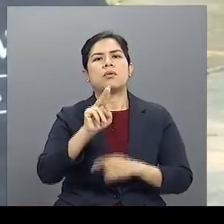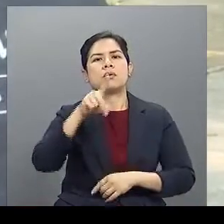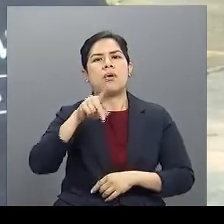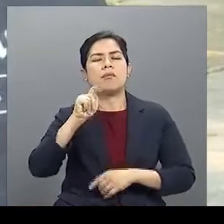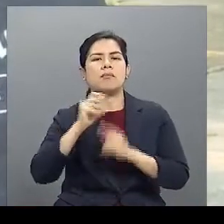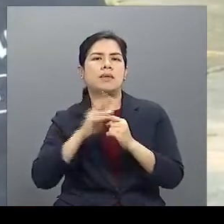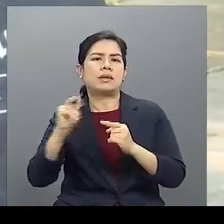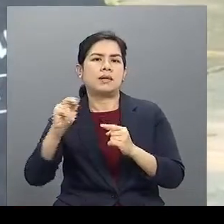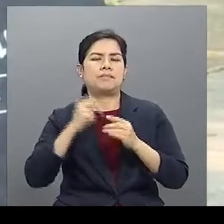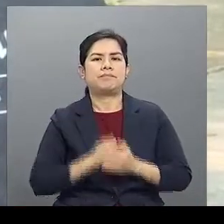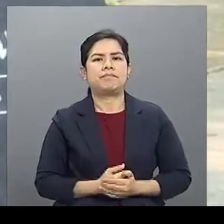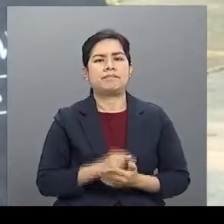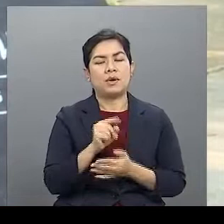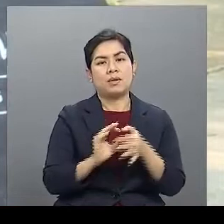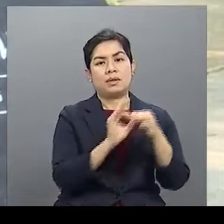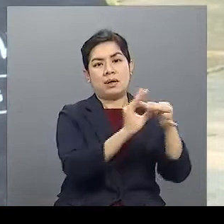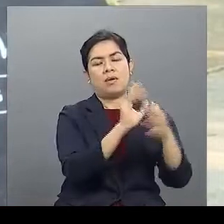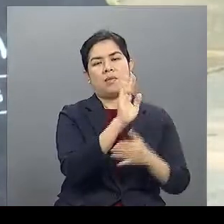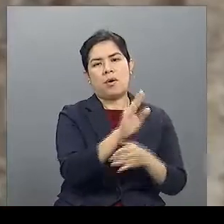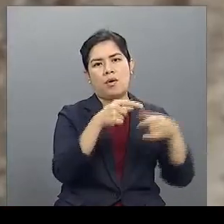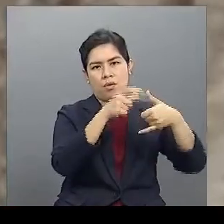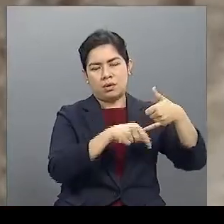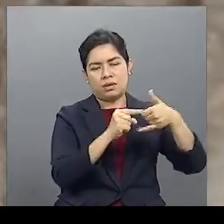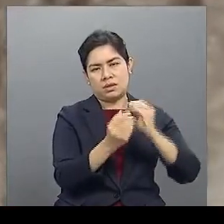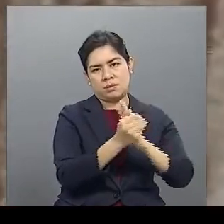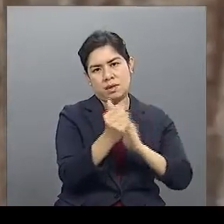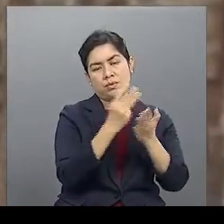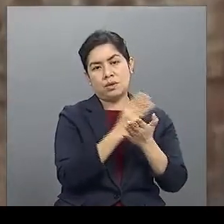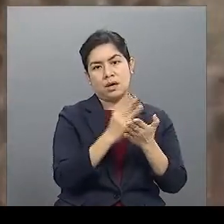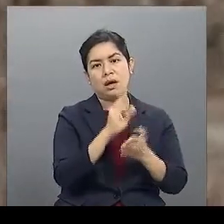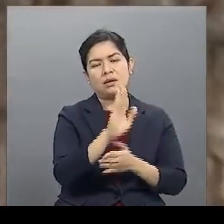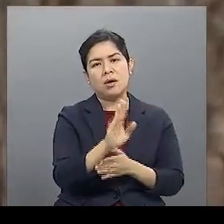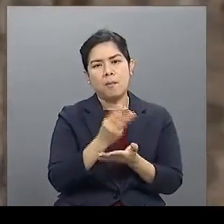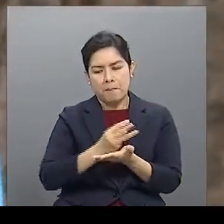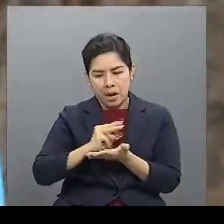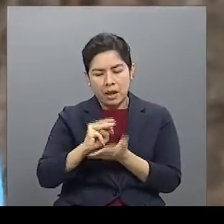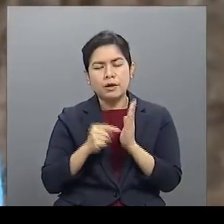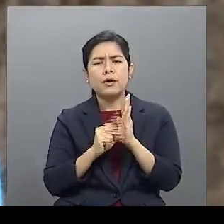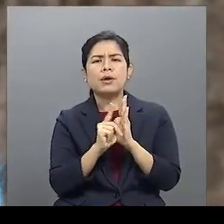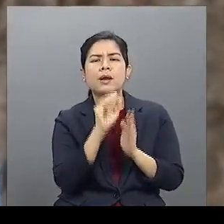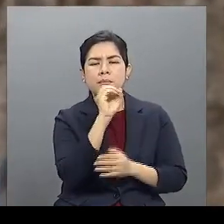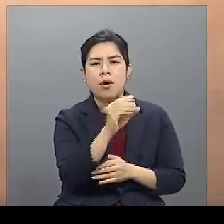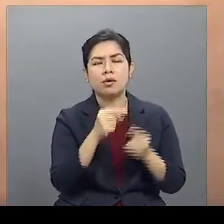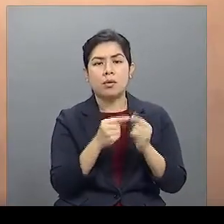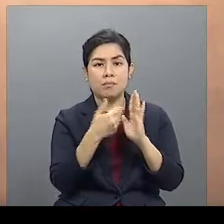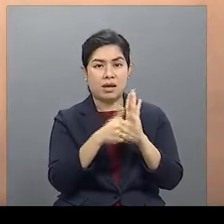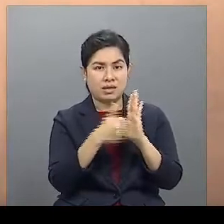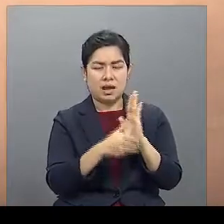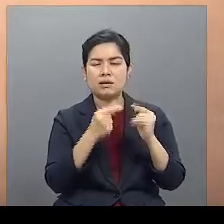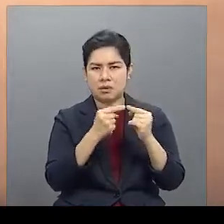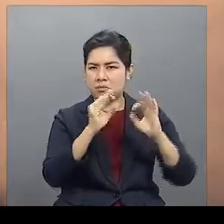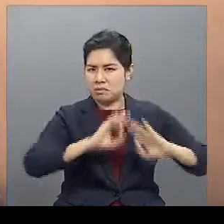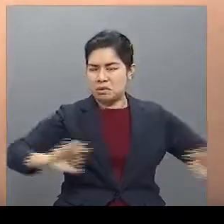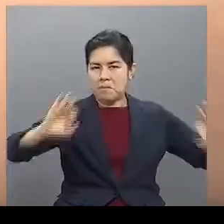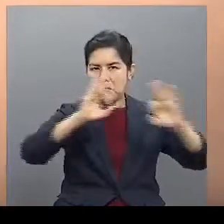สอดคล้องกับความเห็นของนักวิชาการมหาวิทยาลัยขอนแก่นที่บอกนะคะว่าภาคอีสานนะคะยังเป็นเป้าหมายสำคัญของโรงงานน้ำตาลเพราะว่าสภาพ